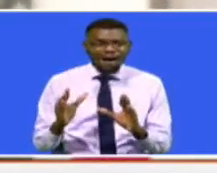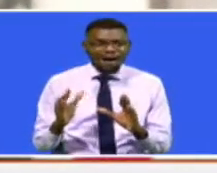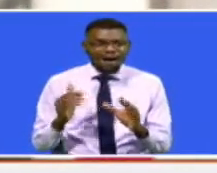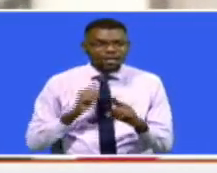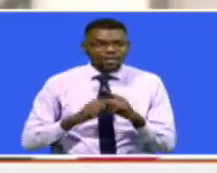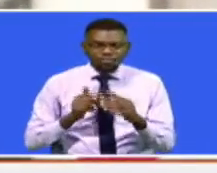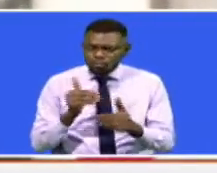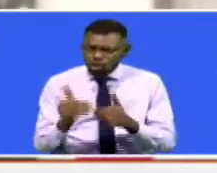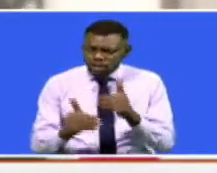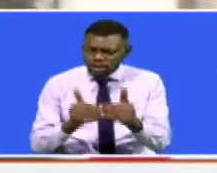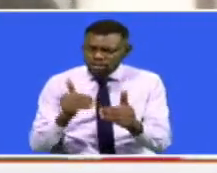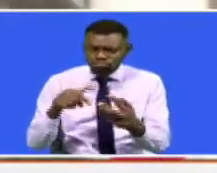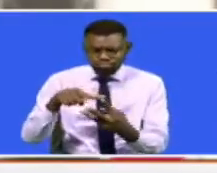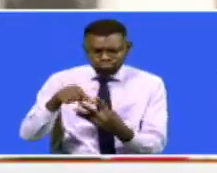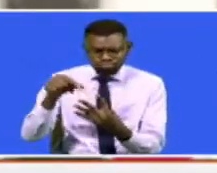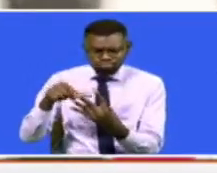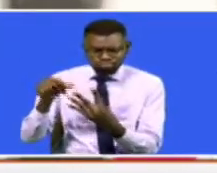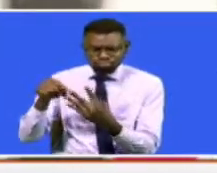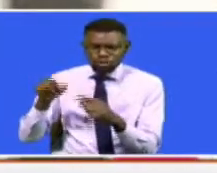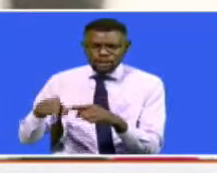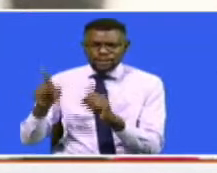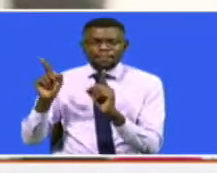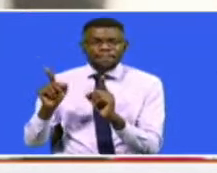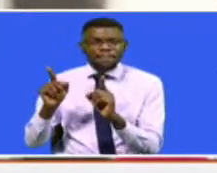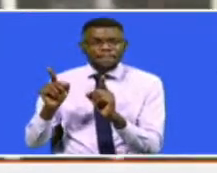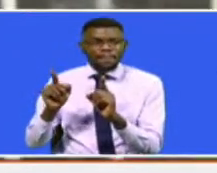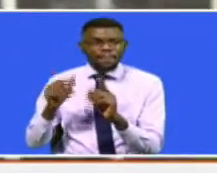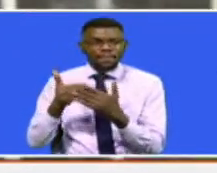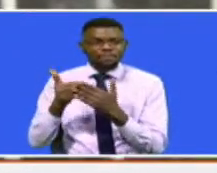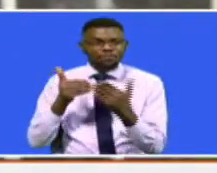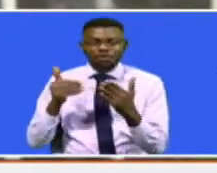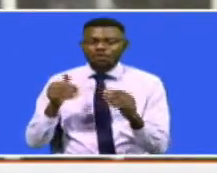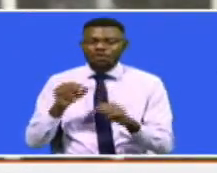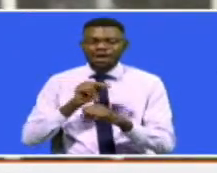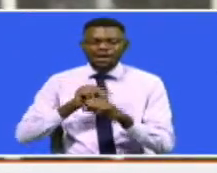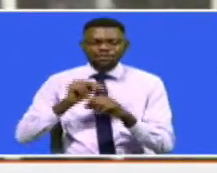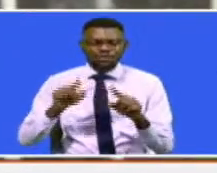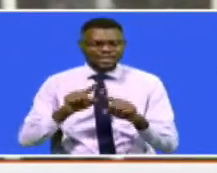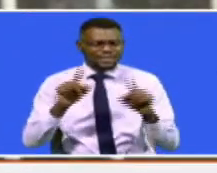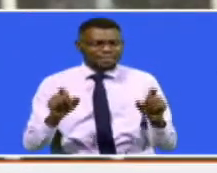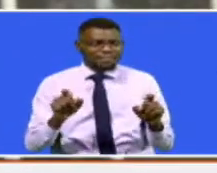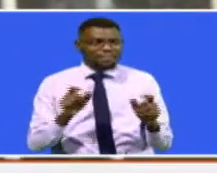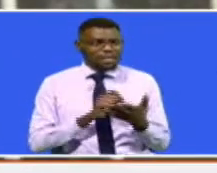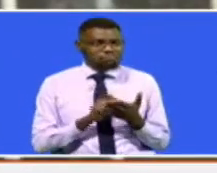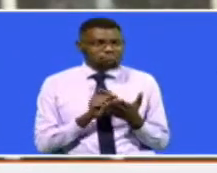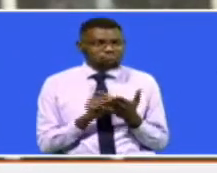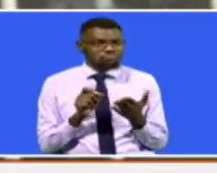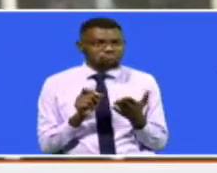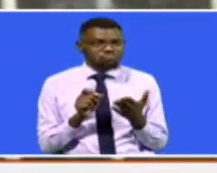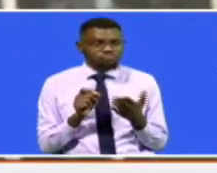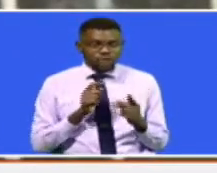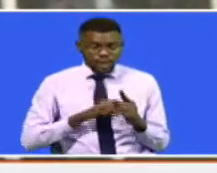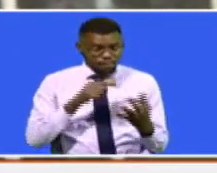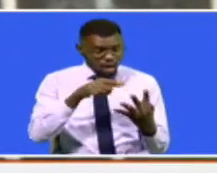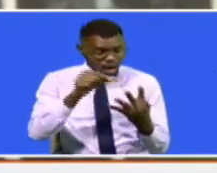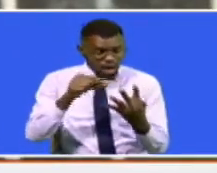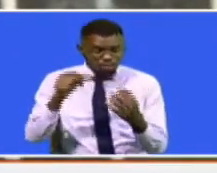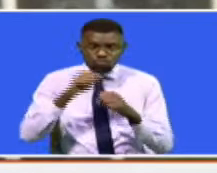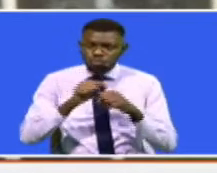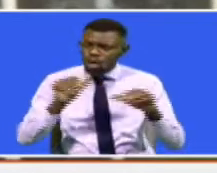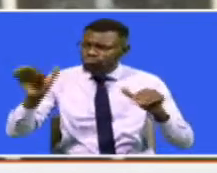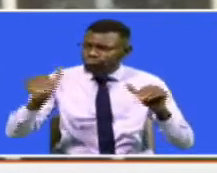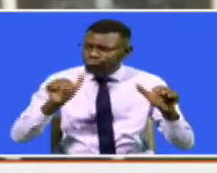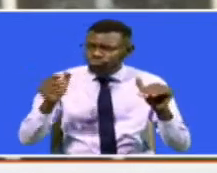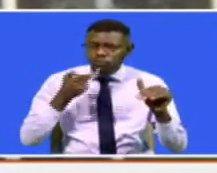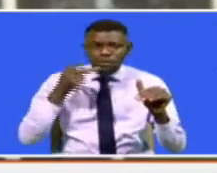wa kuteua shule za upili kabla ya kufanya mtihani wa kitaifa. Wanafunzi wetu huwa wakati ambapo wanachagua tunaita